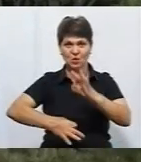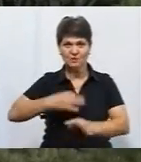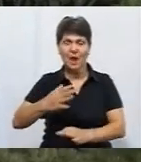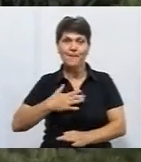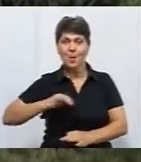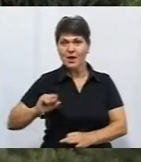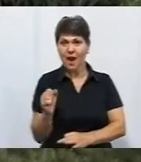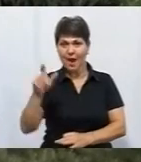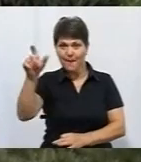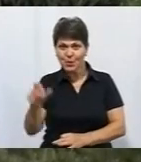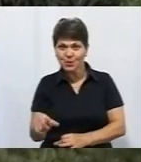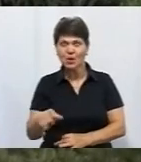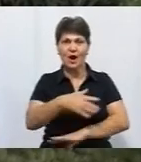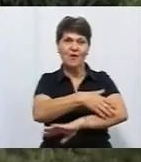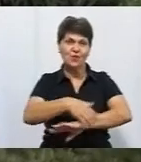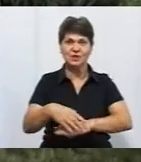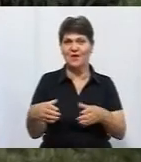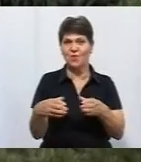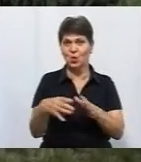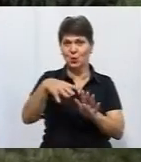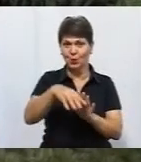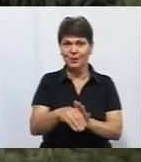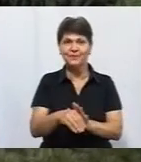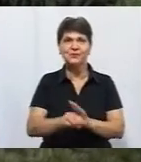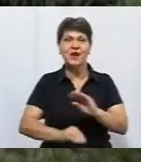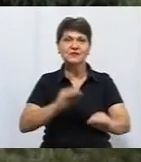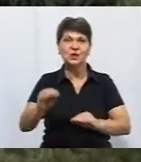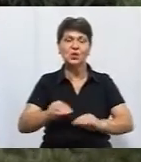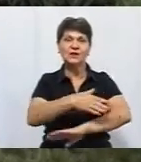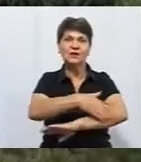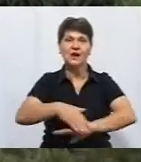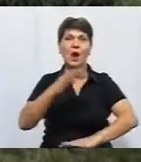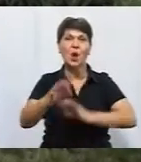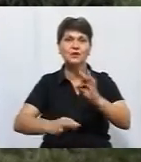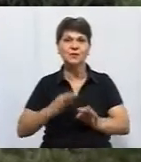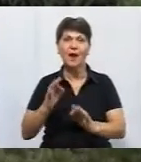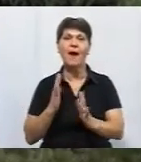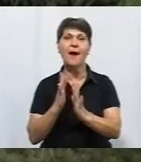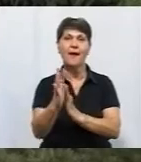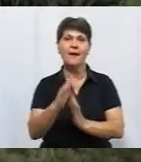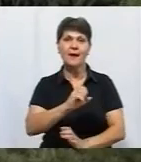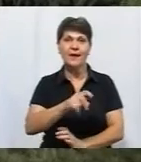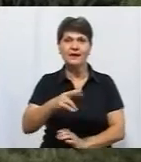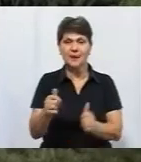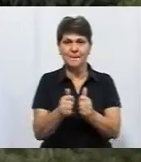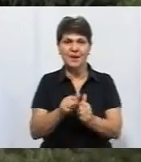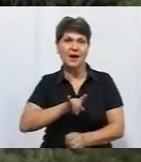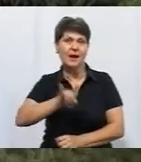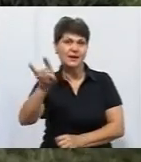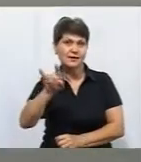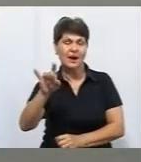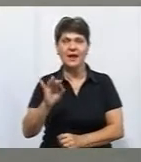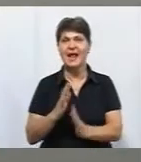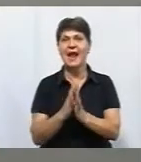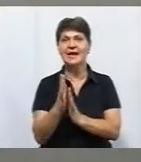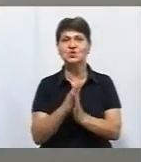ми також були у цій групі, і ми встановлені на Космонавтів там по алеї біля літака та у